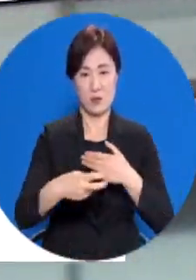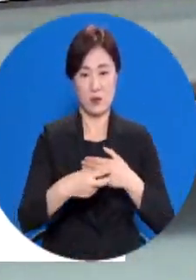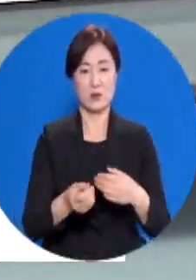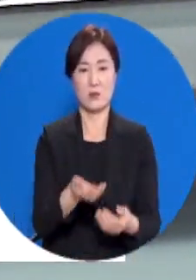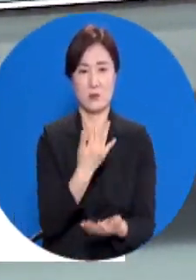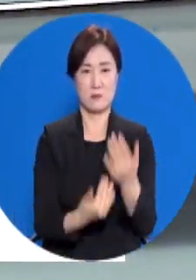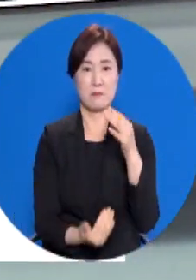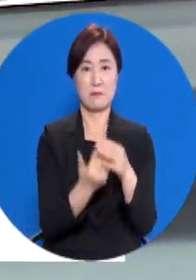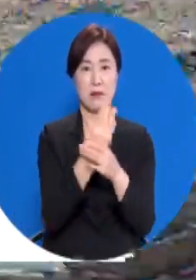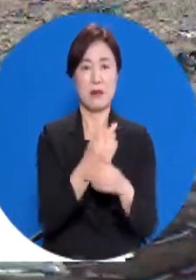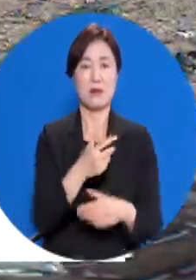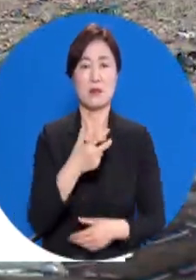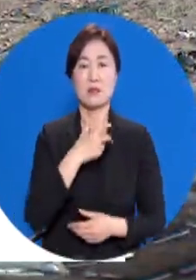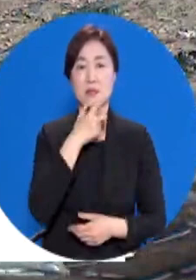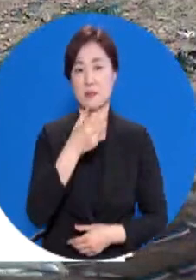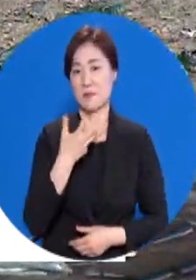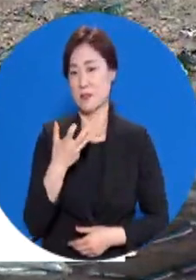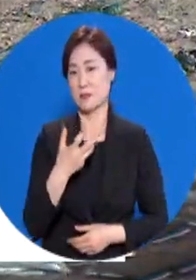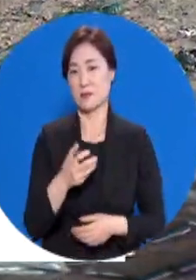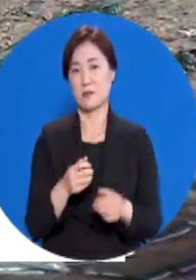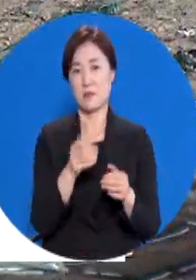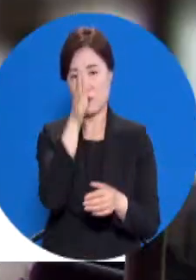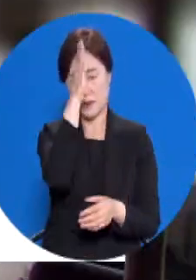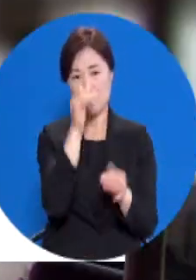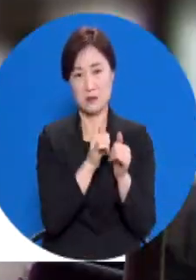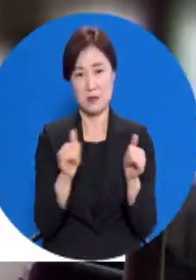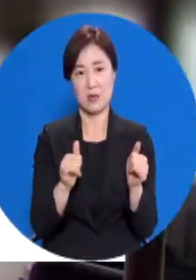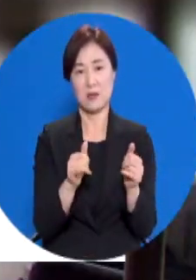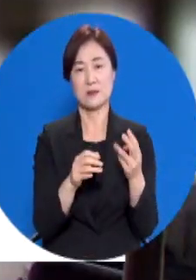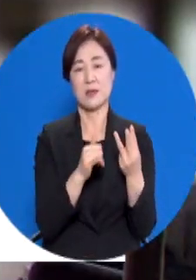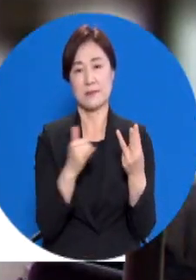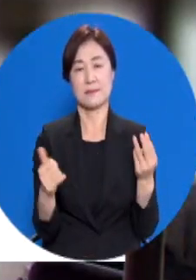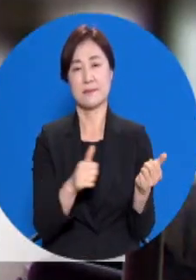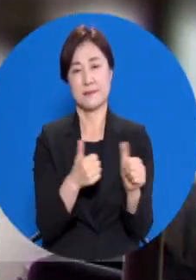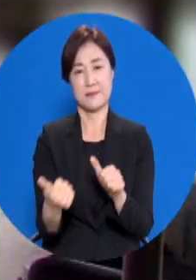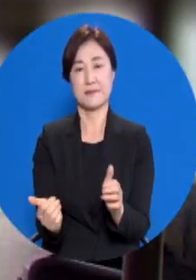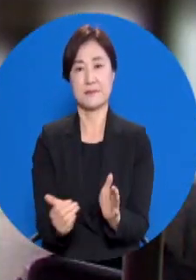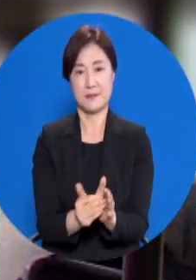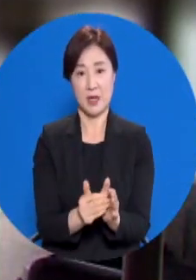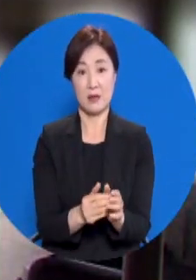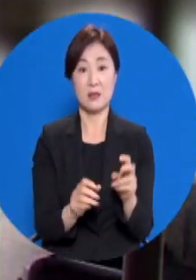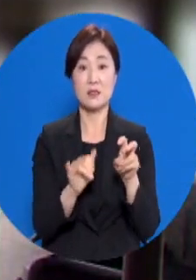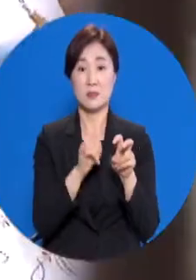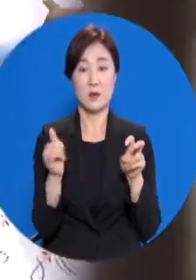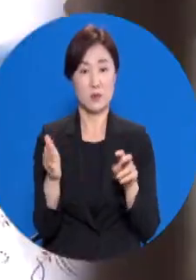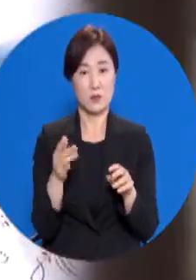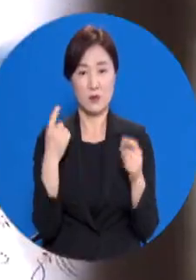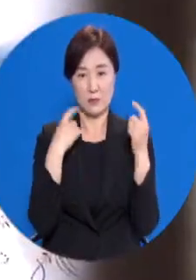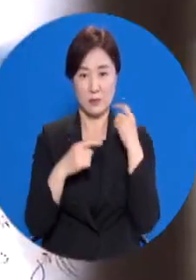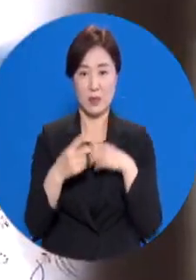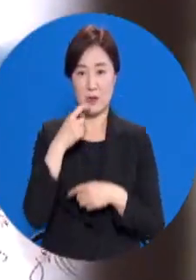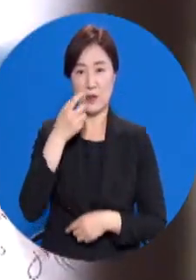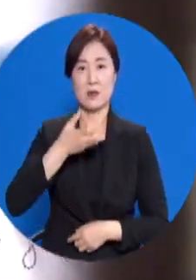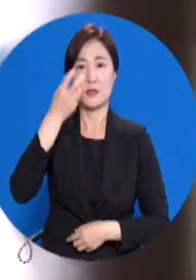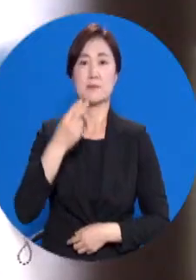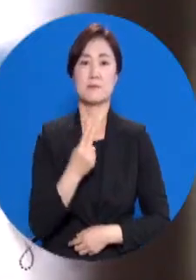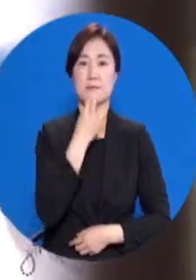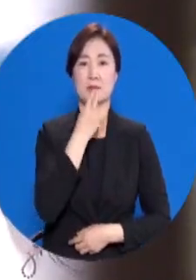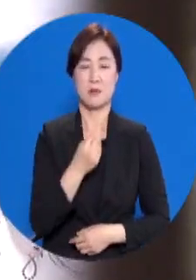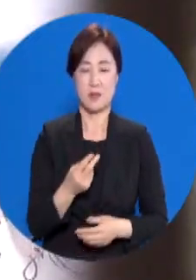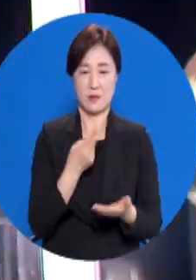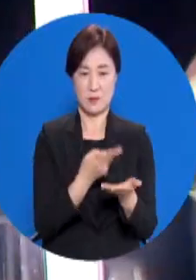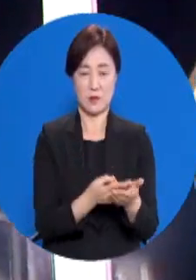나 7, 80대 환자 3명이 숨졌습니다. 20여 명은 화상을 입거나 연기를 마셔 병원에서 치료를 받고